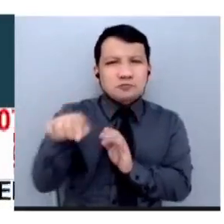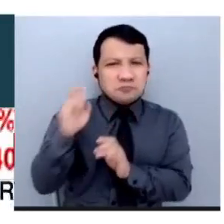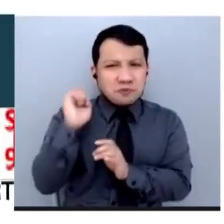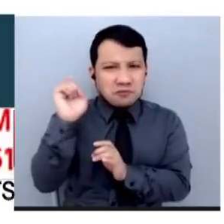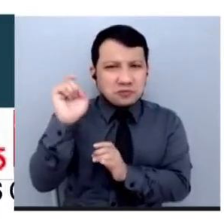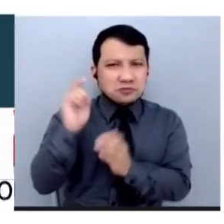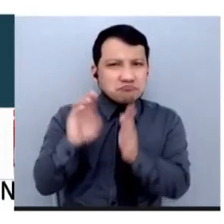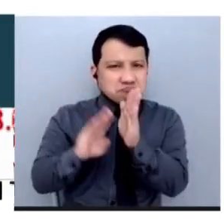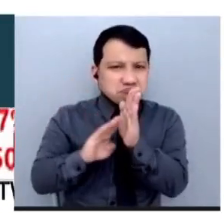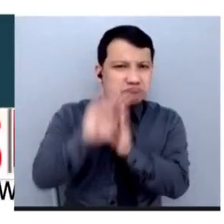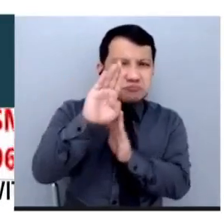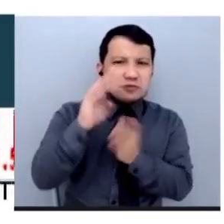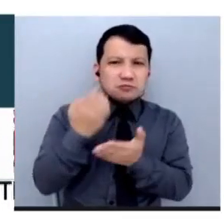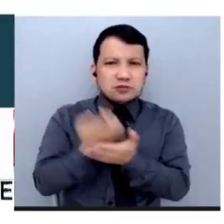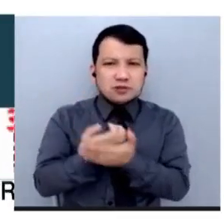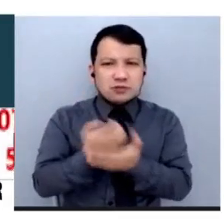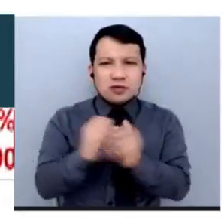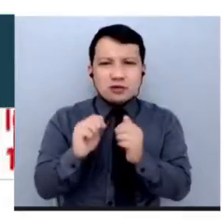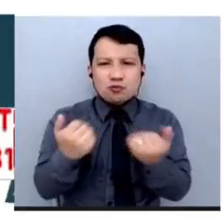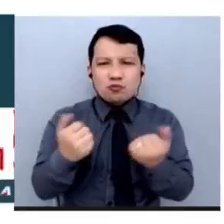there in Navotas?